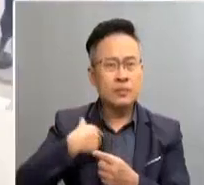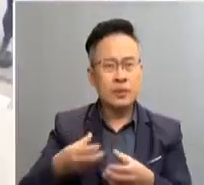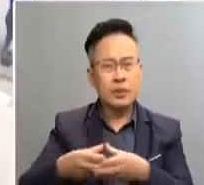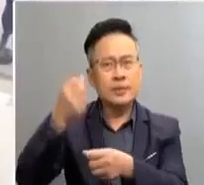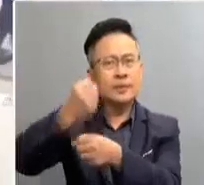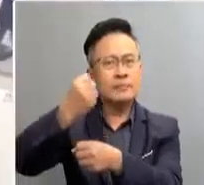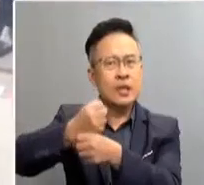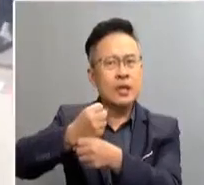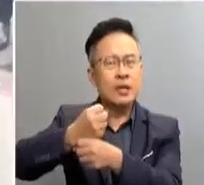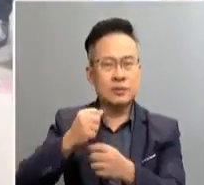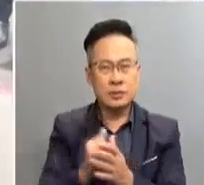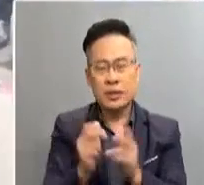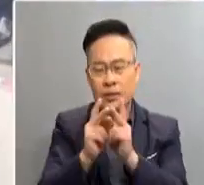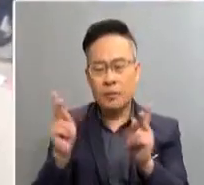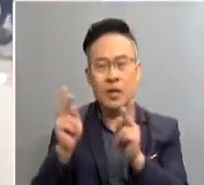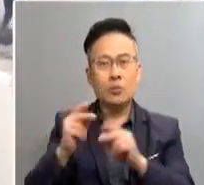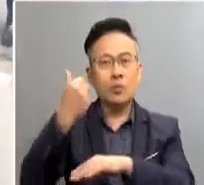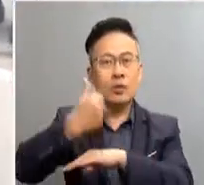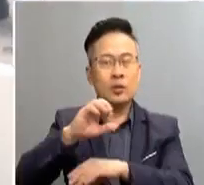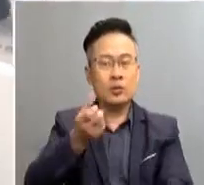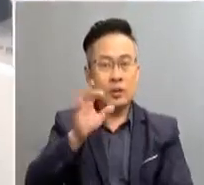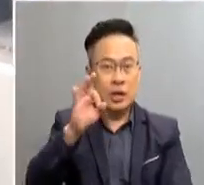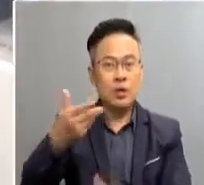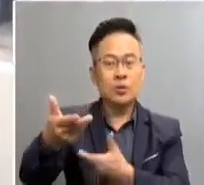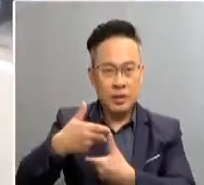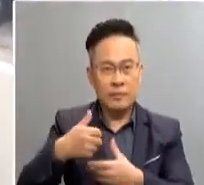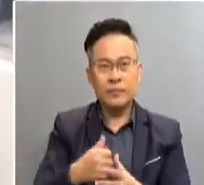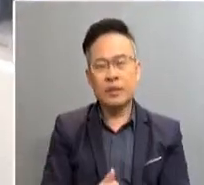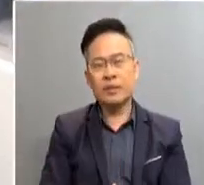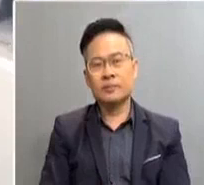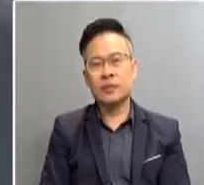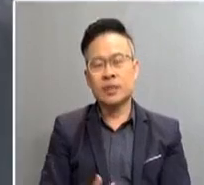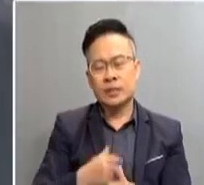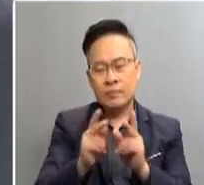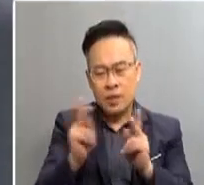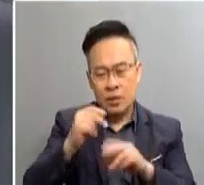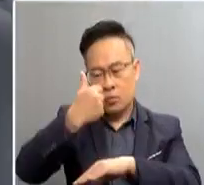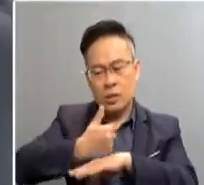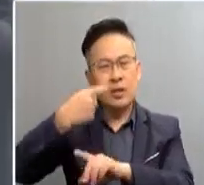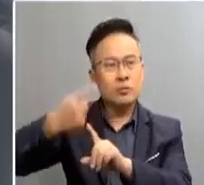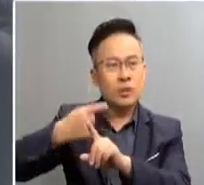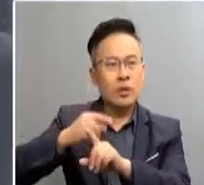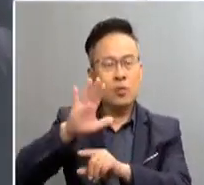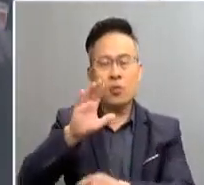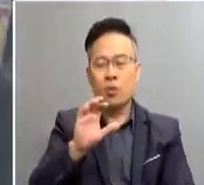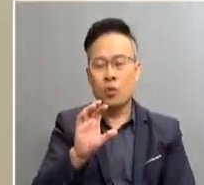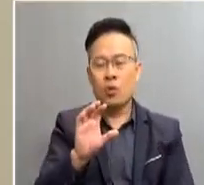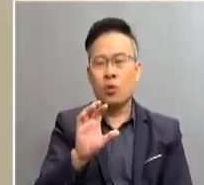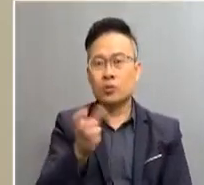ประธานกรรมการให้การต้อนรับรวมทั้งคุณศิโรจน์รัตนมหัทนะด้วยนะครับกรรมการและรักษาการกรรมการผู้อำนวยการ